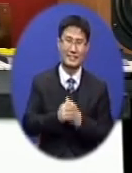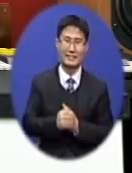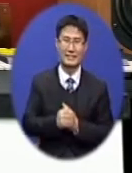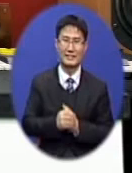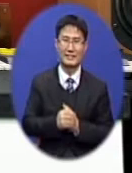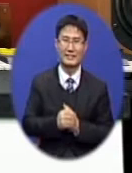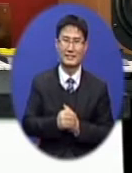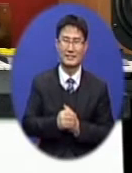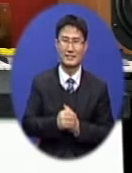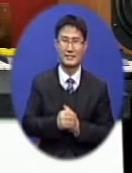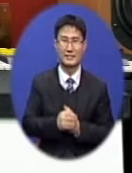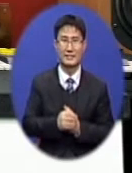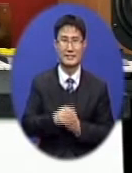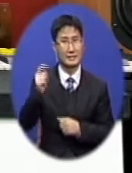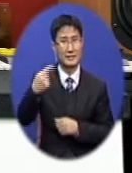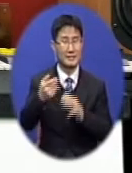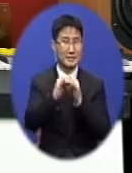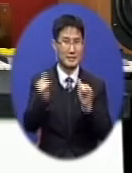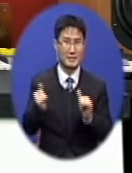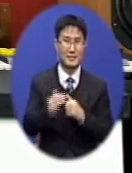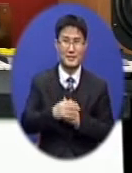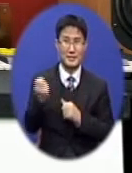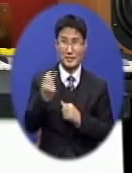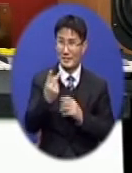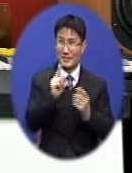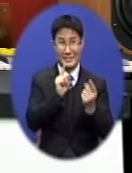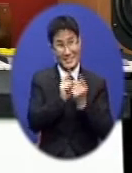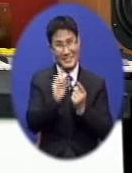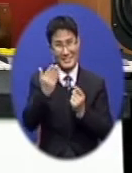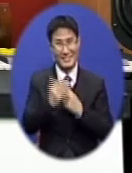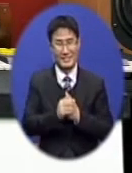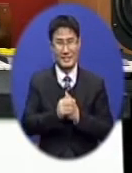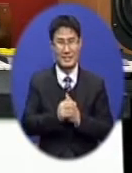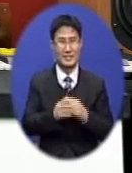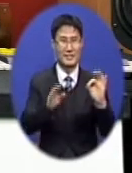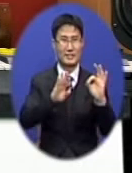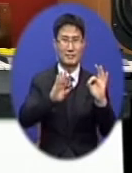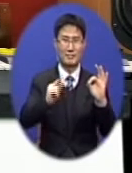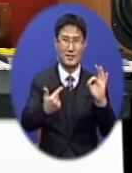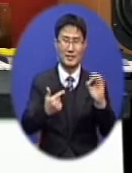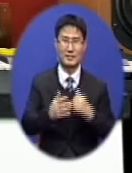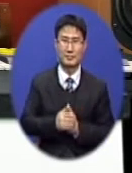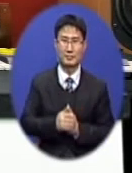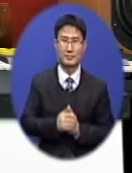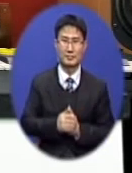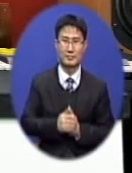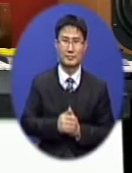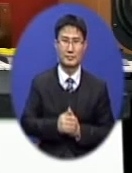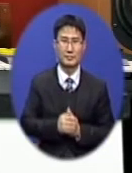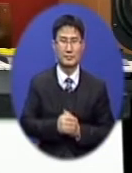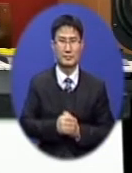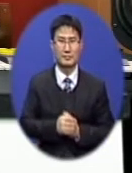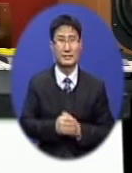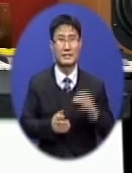네, 자, 계속해서 다음 분 또 만나봐야 되겠죠? 그렇죠. 참가번호 10번입니다. 네. 김혜영 씨